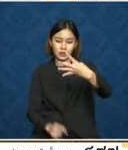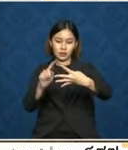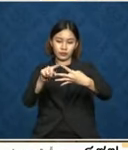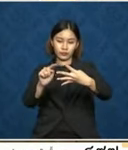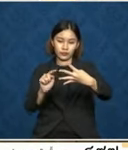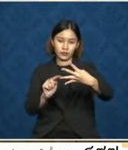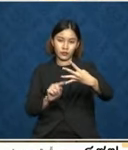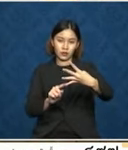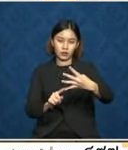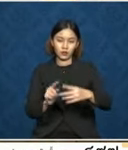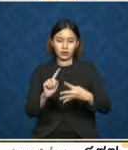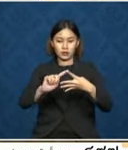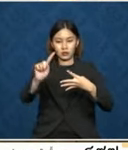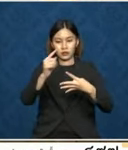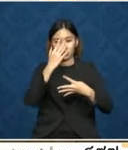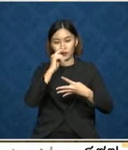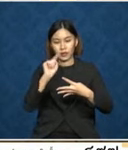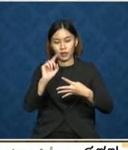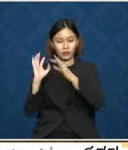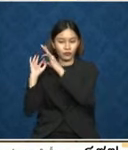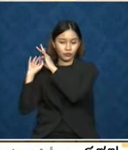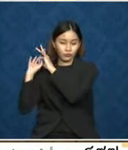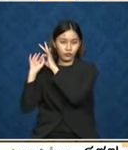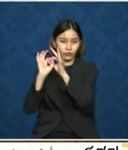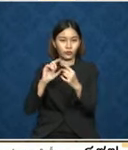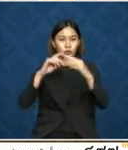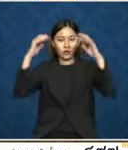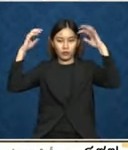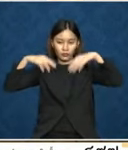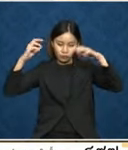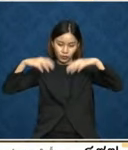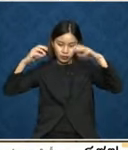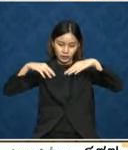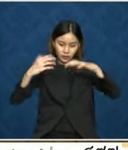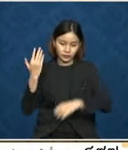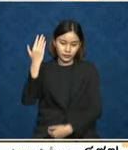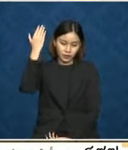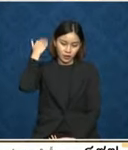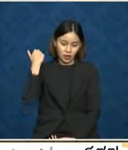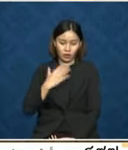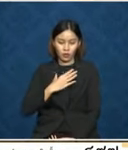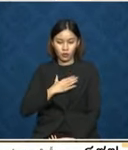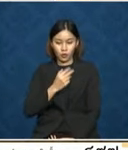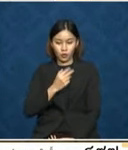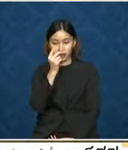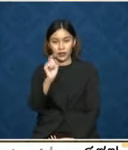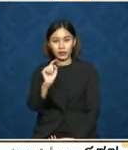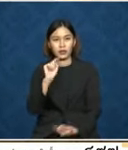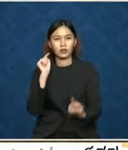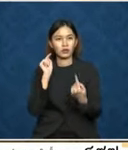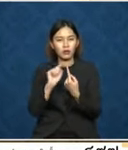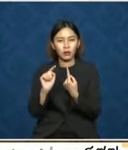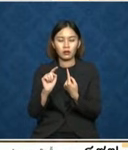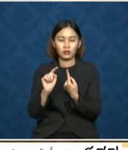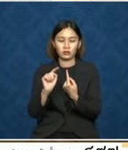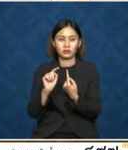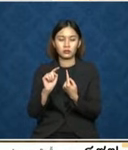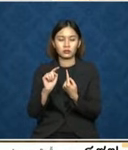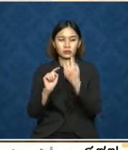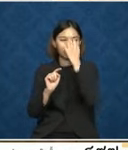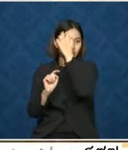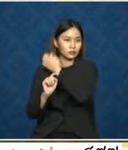จากการที่ฝนตกหนักเมืครั้งที่ผ่านมาผมไปเห็นสภาพของเอ่อพระตำหนัก